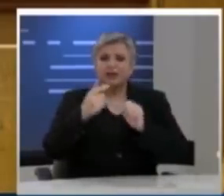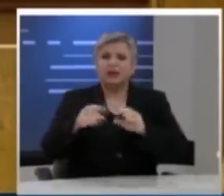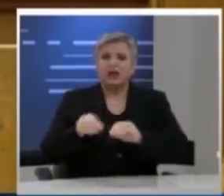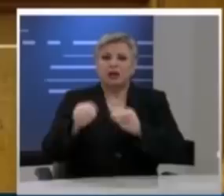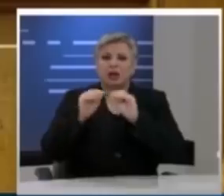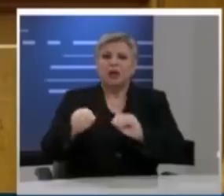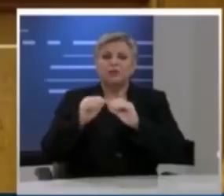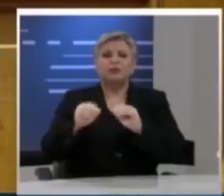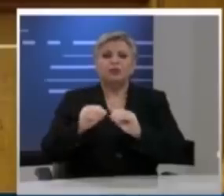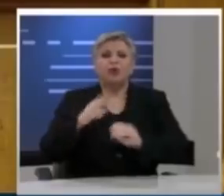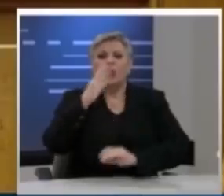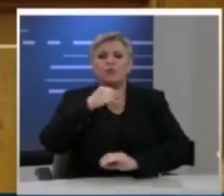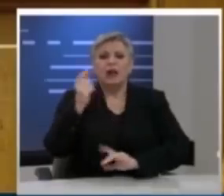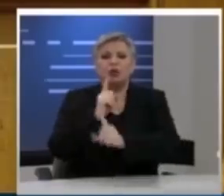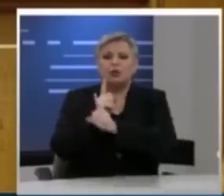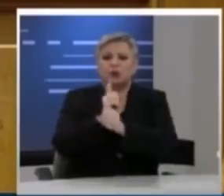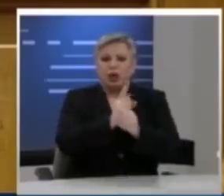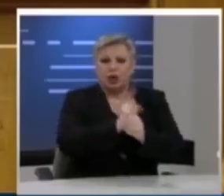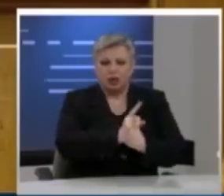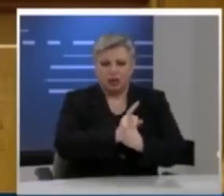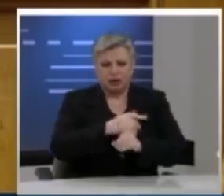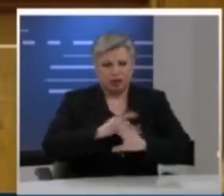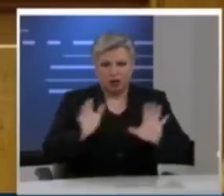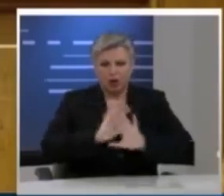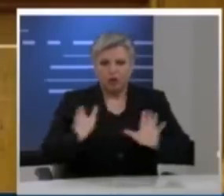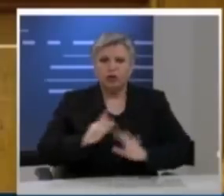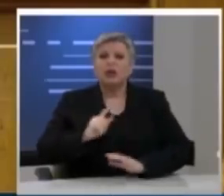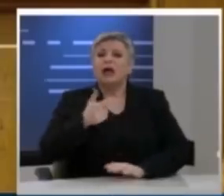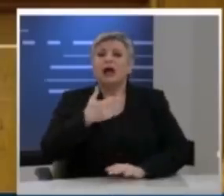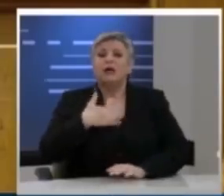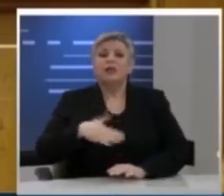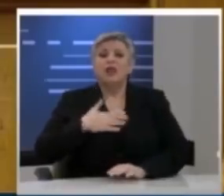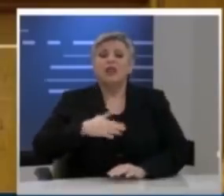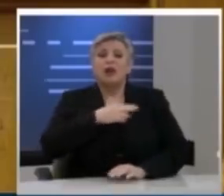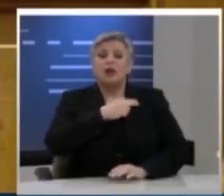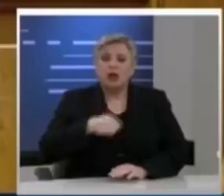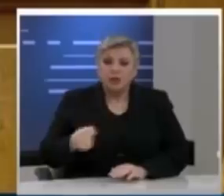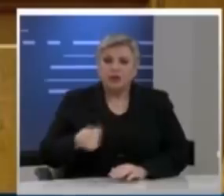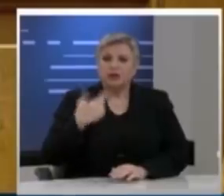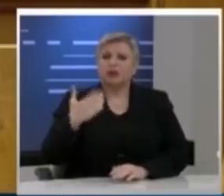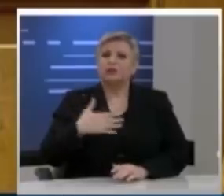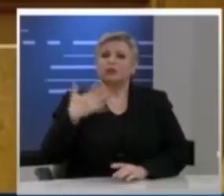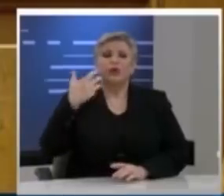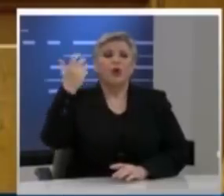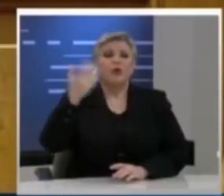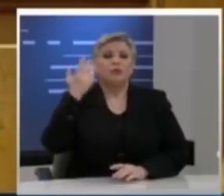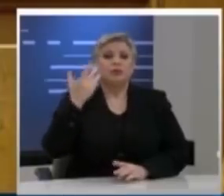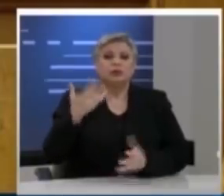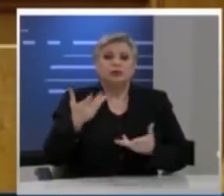να συμβάλλουν στο μέτρο του δυνατού οι μαθητές τους να προσεγγίζουν τον κόσμο